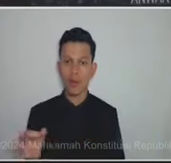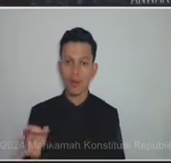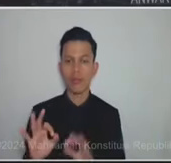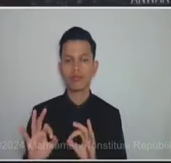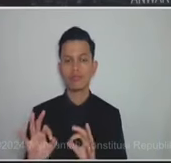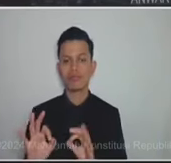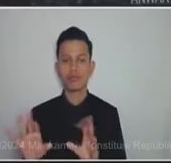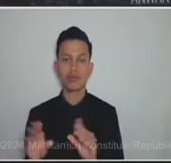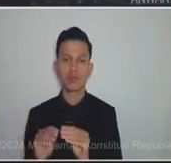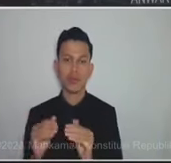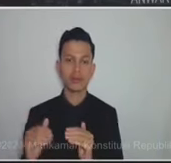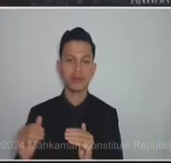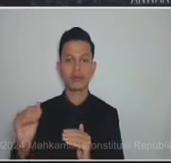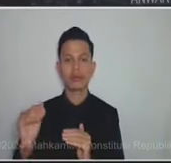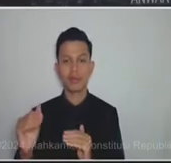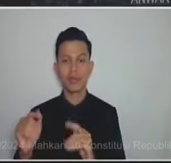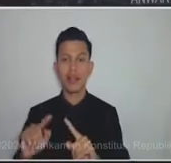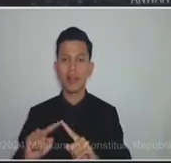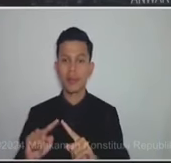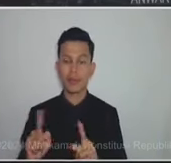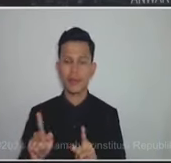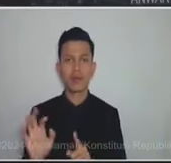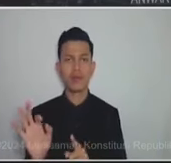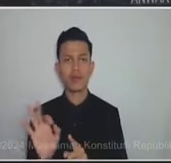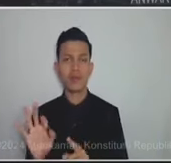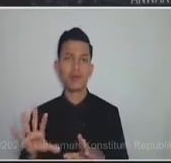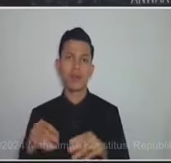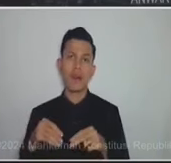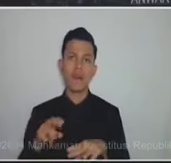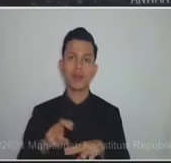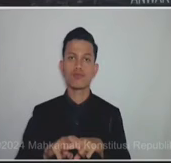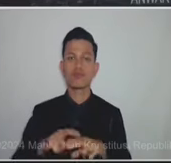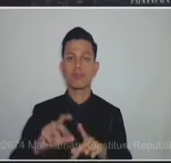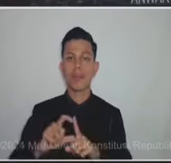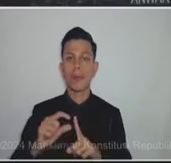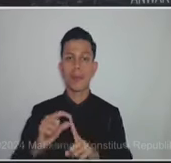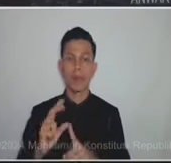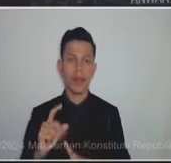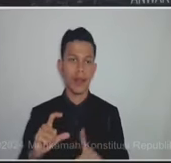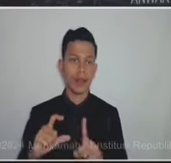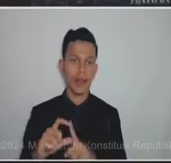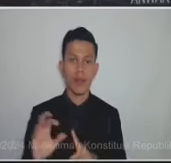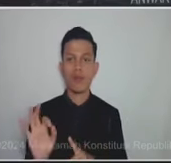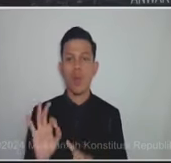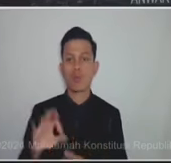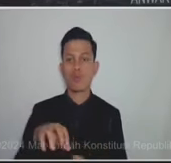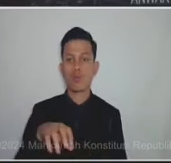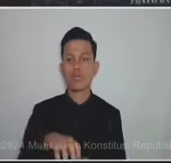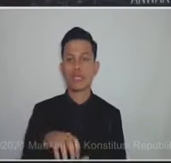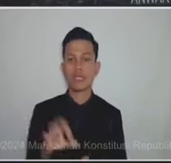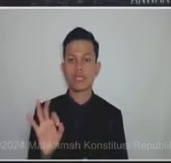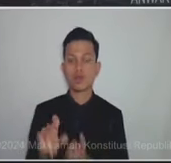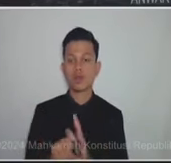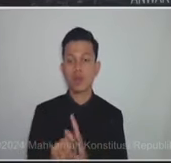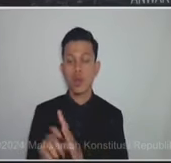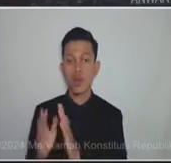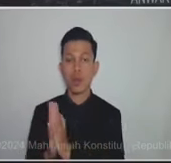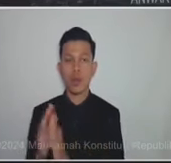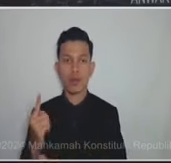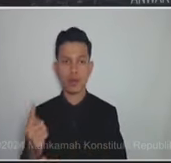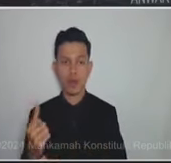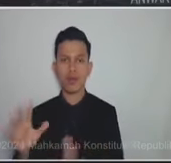signifikan hanya saja belum memperoleh kursi DPRD misalnya pemohon satu memperoleh suara